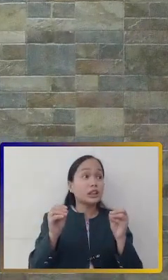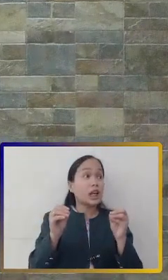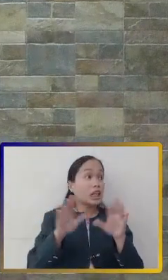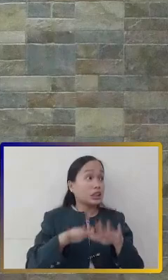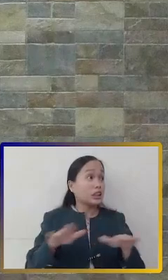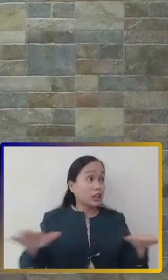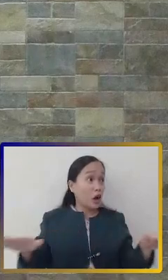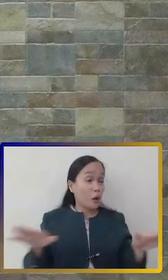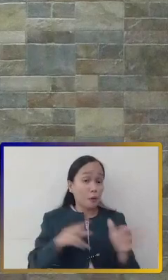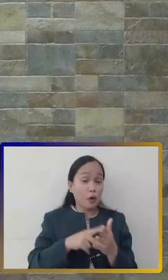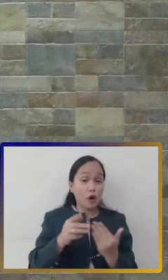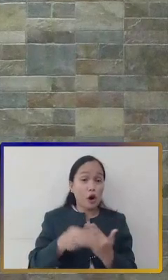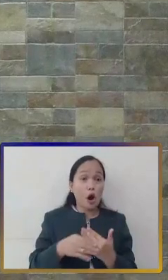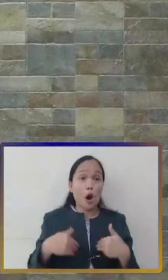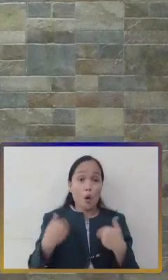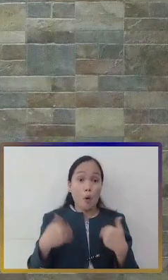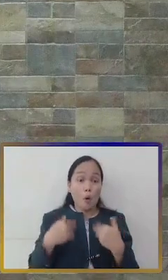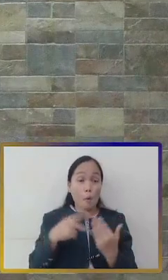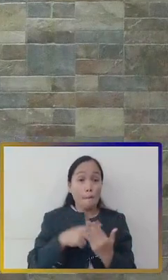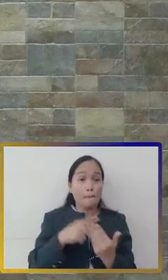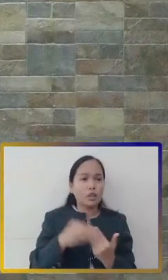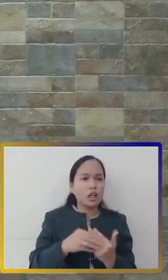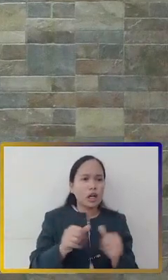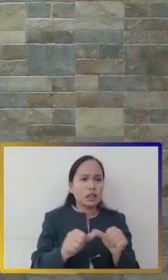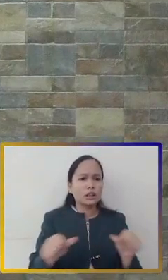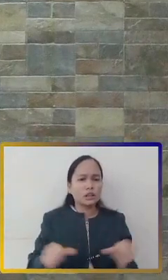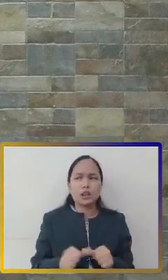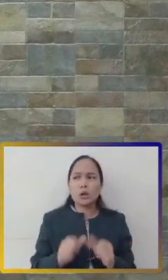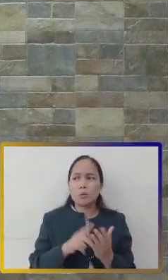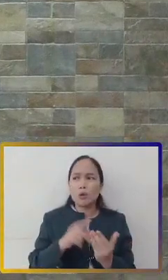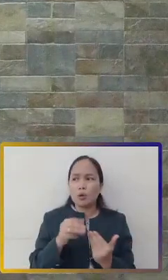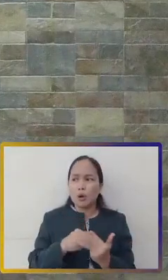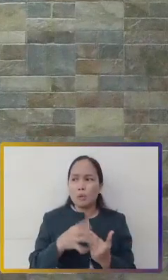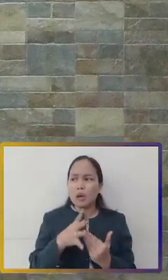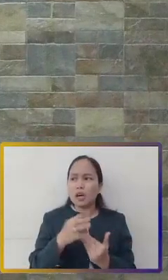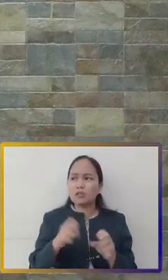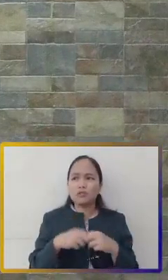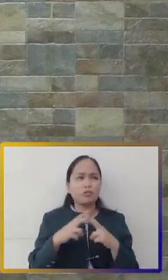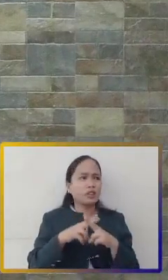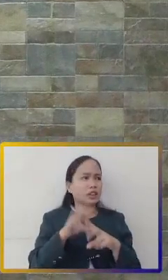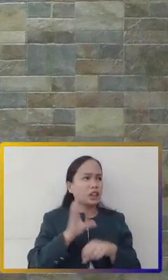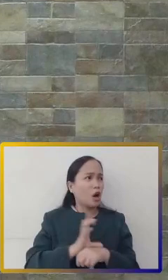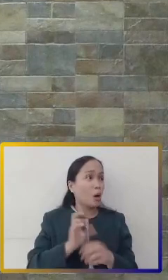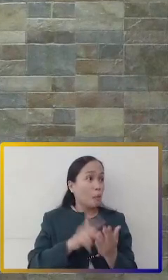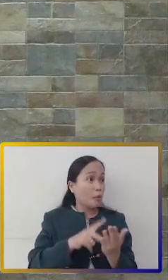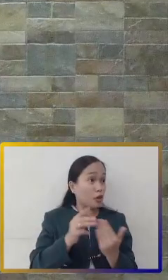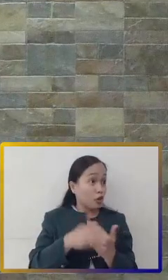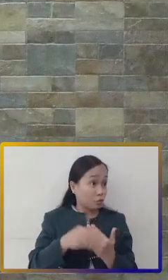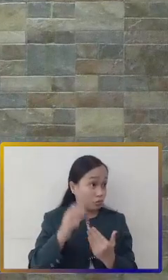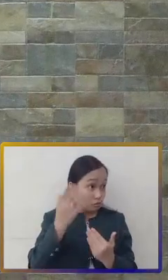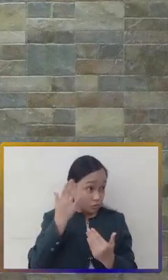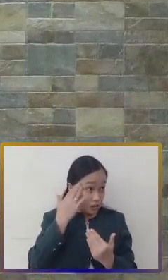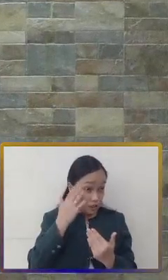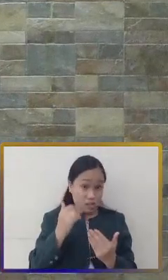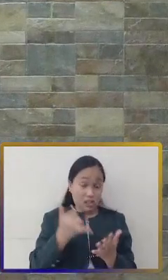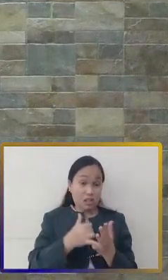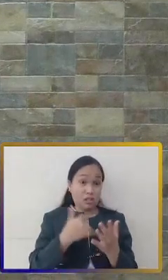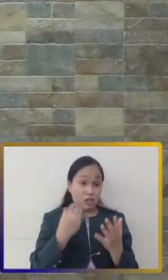youth program, our area programs, even our church programs. Kayo po magsabi ngayon, is it ordinary?